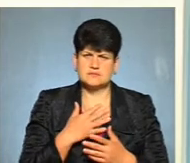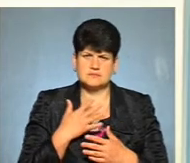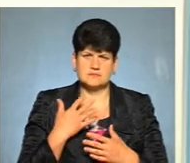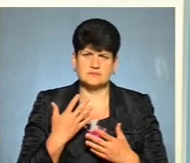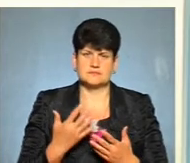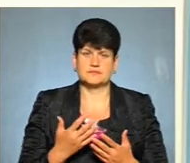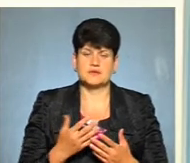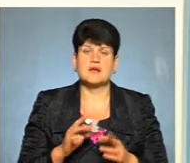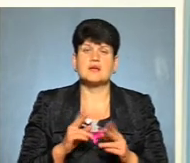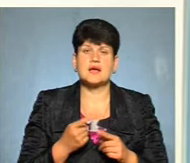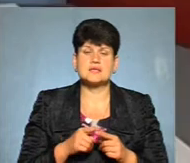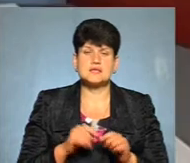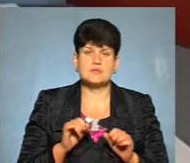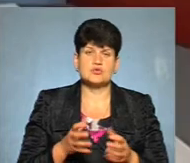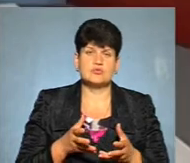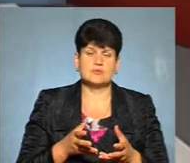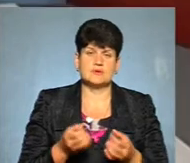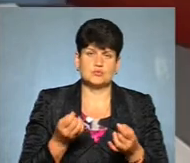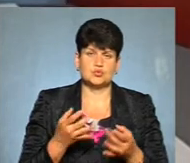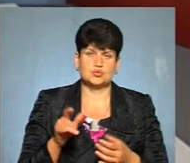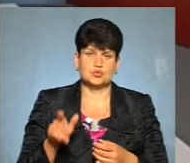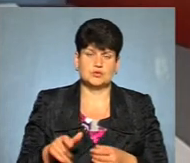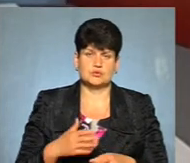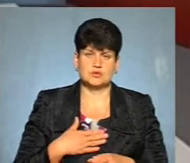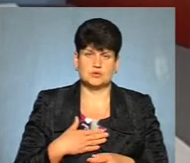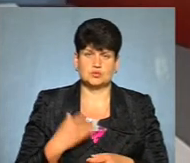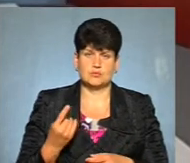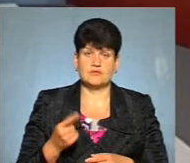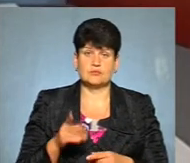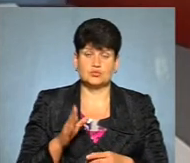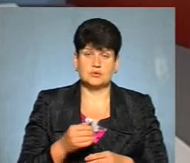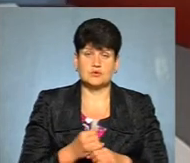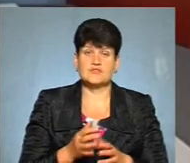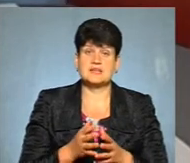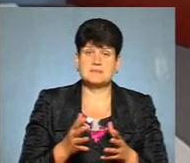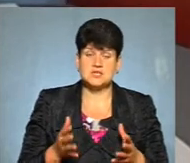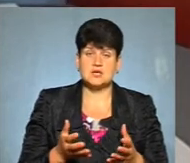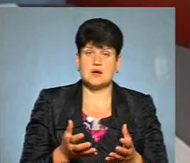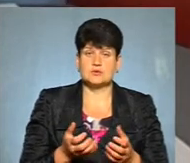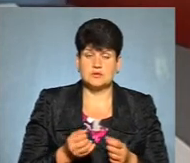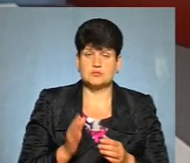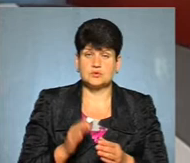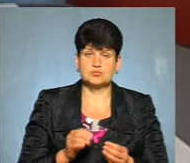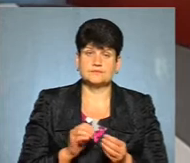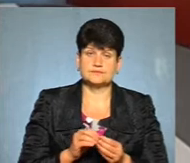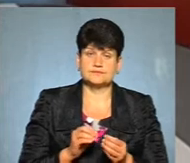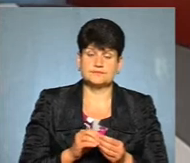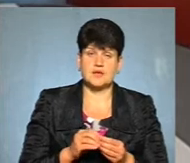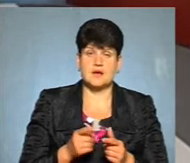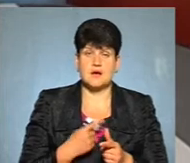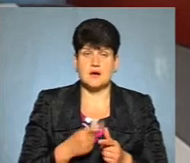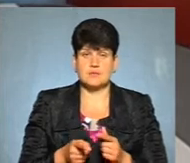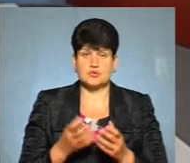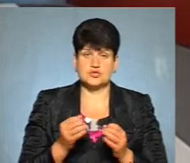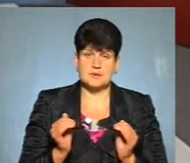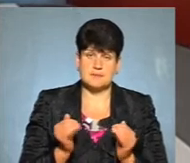вплинути на звичайного мешканця нашої області? А на звичайного мешканця він буде працювати більше, а буде отримувати або стільки, скільки отримує, а буде отримувати